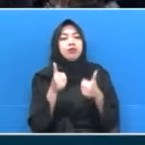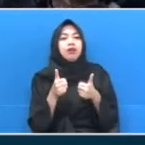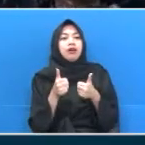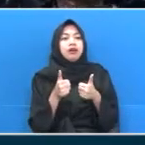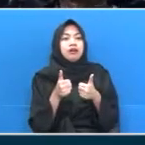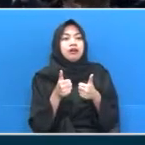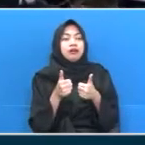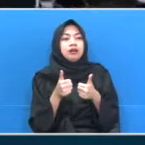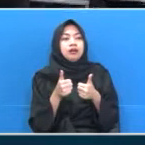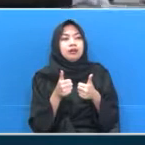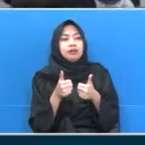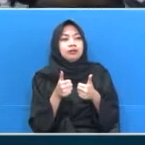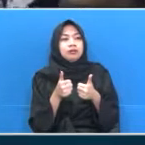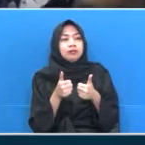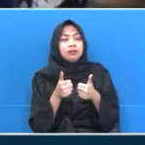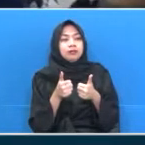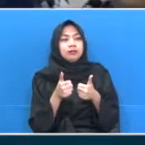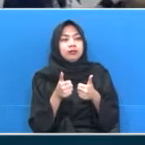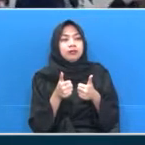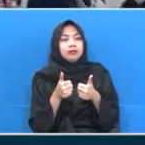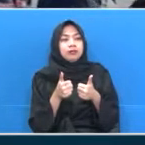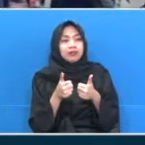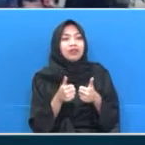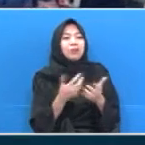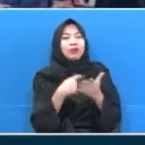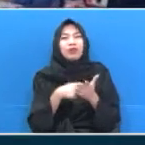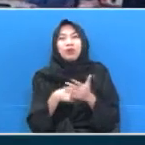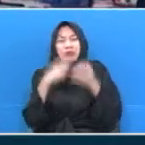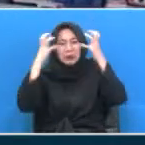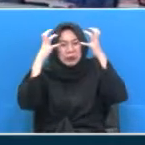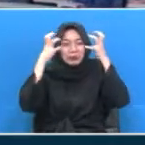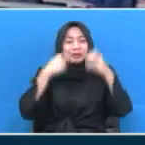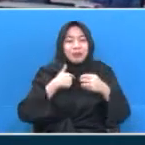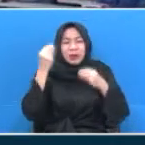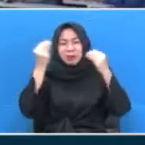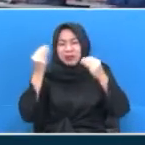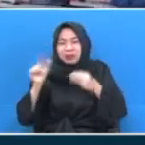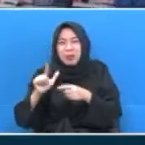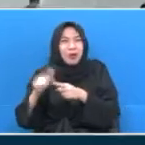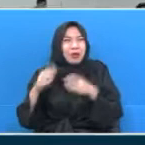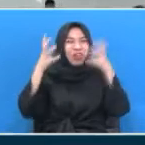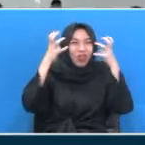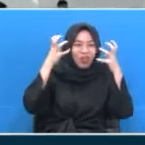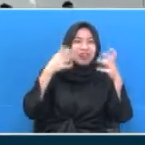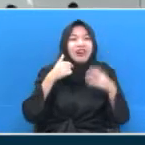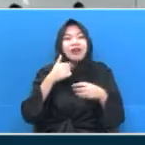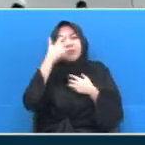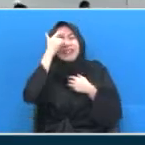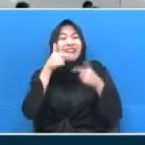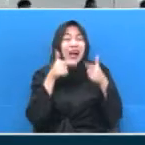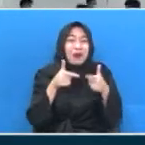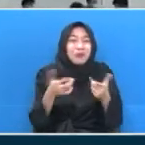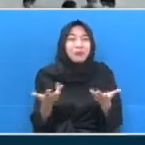mahasiswa ini mendapatkan apa namanya Ketenangan bisa belajar kembali ya Karena terus terang itu sangat mengganggu mahasiswa